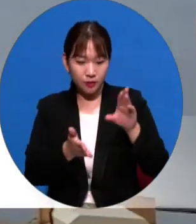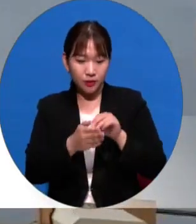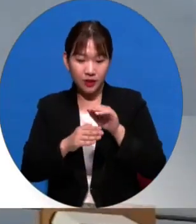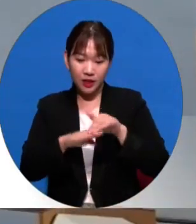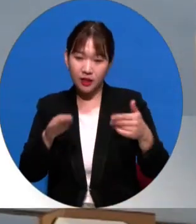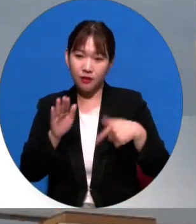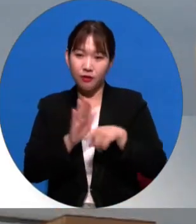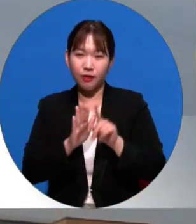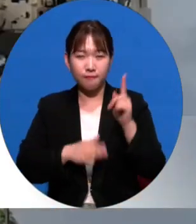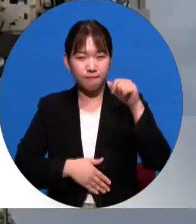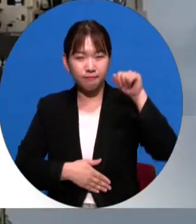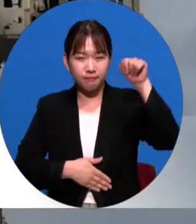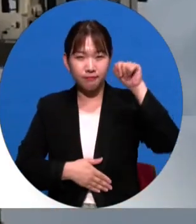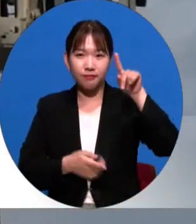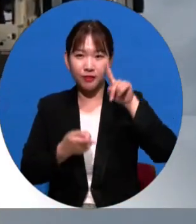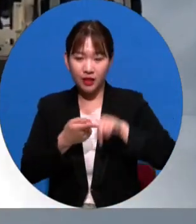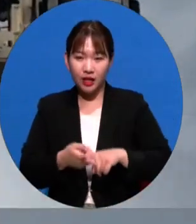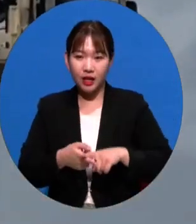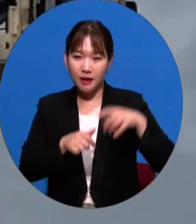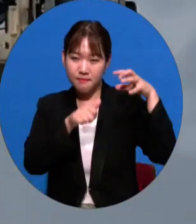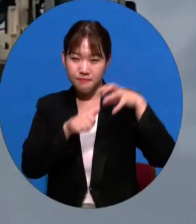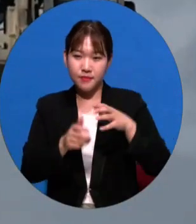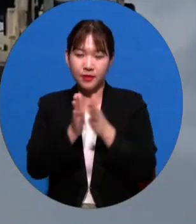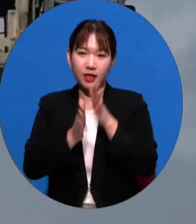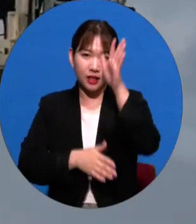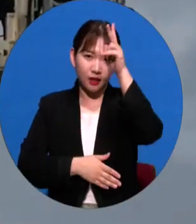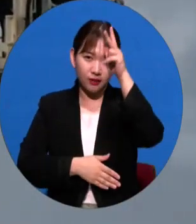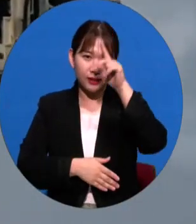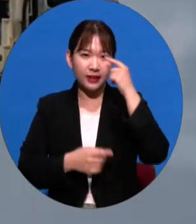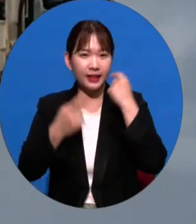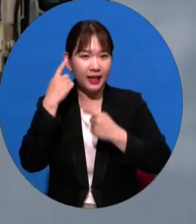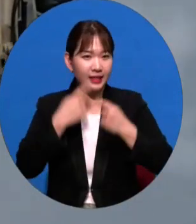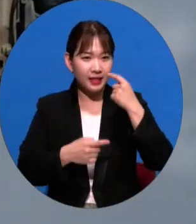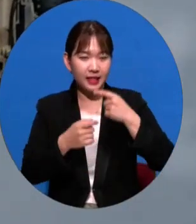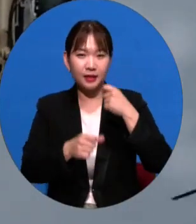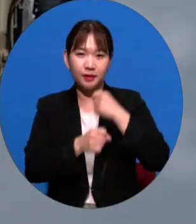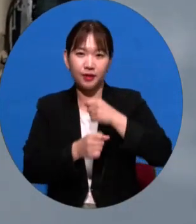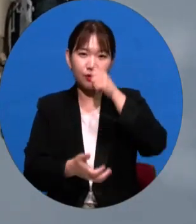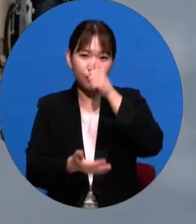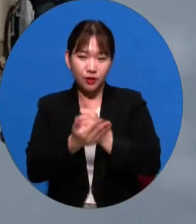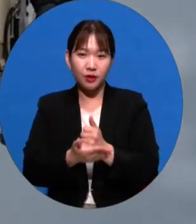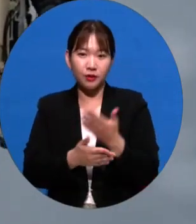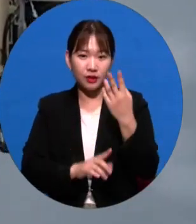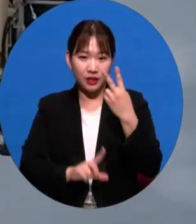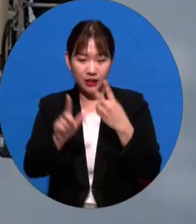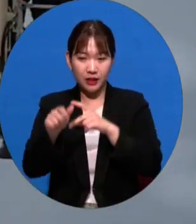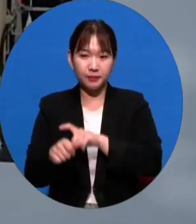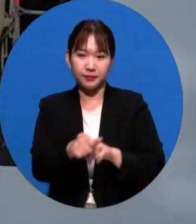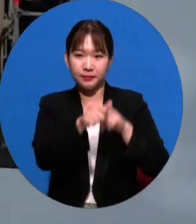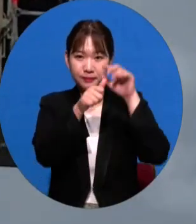위해 고공농성을 하다가 진압에 나선 경찰관을 다치게 한 혐의 등으로 지난 2일 구속됐습니다.